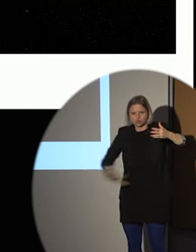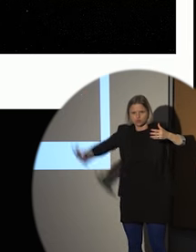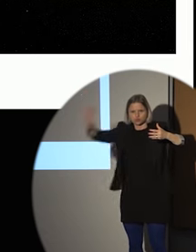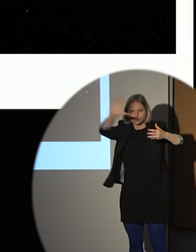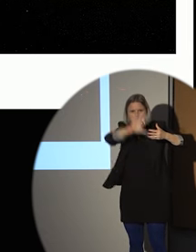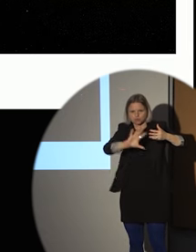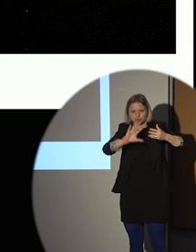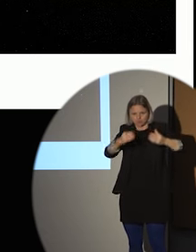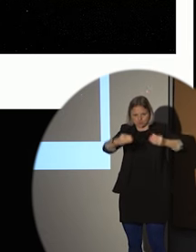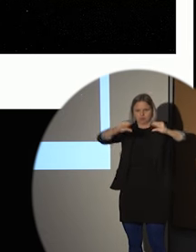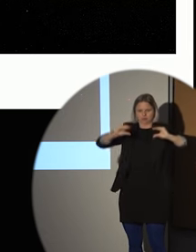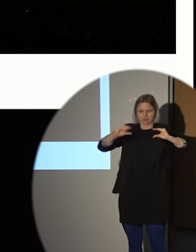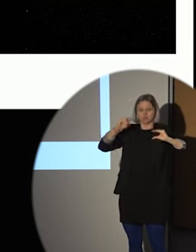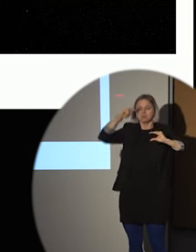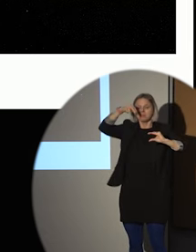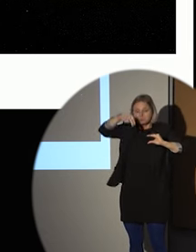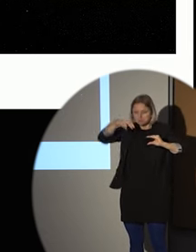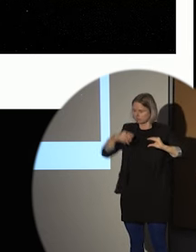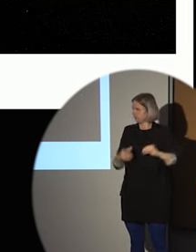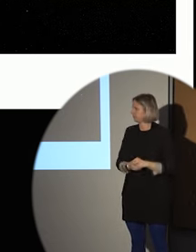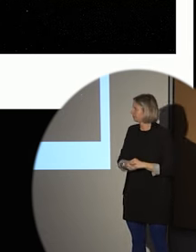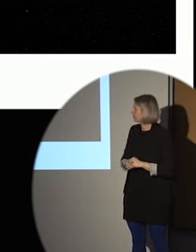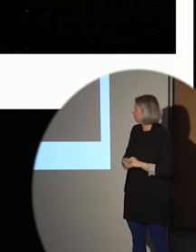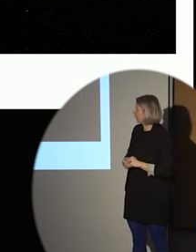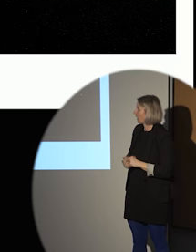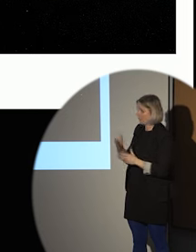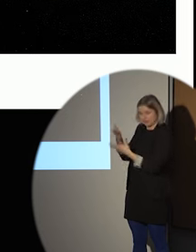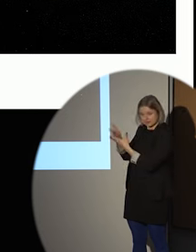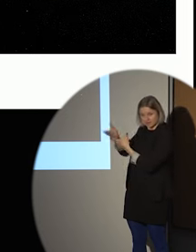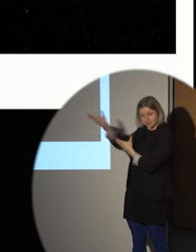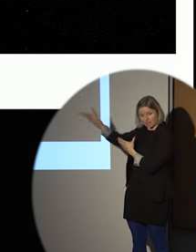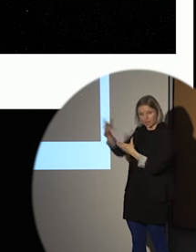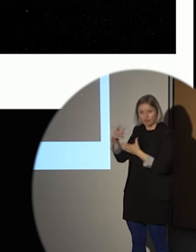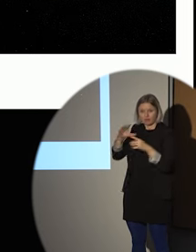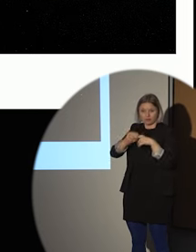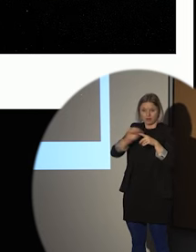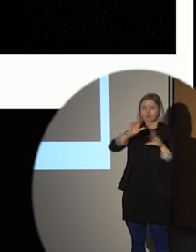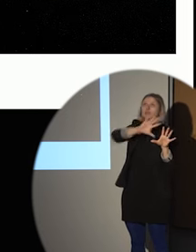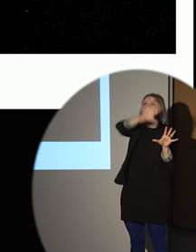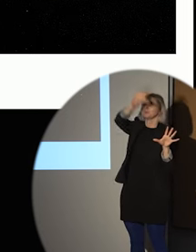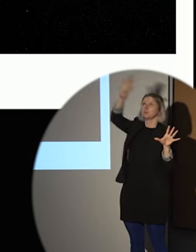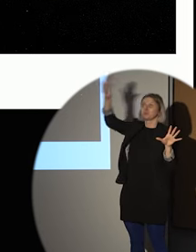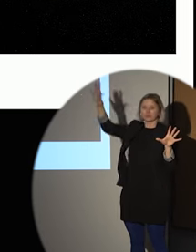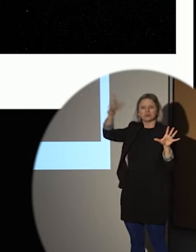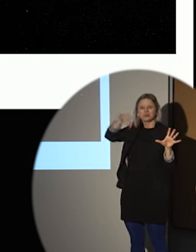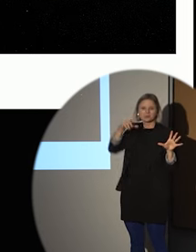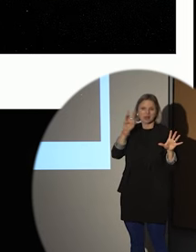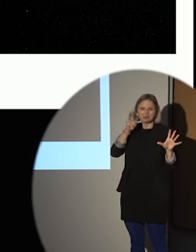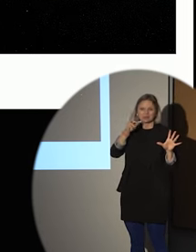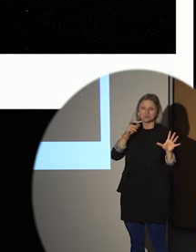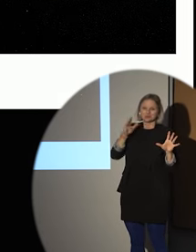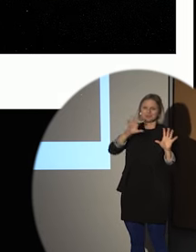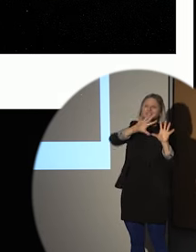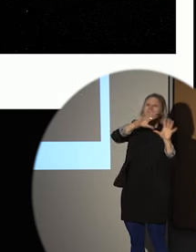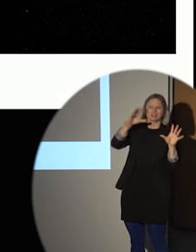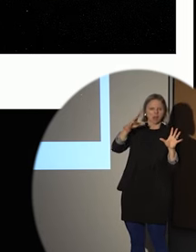ligne. D'accord ? Et c'est ça que vous voyez, c'est notre Voie lactée. Alors maintenant, j'ai presque envie de vous